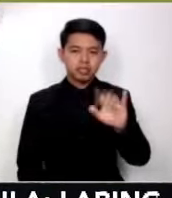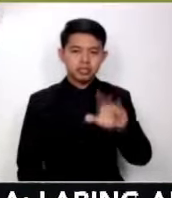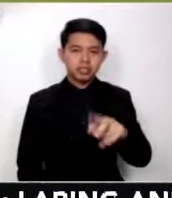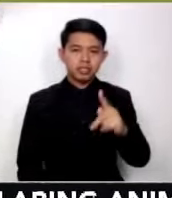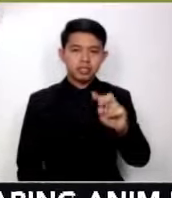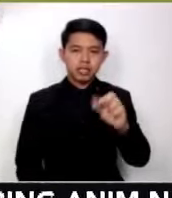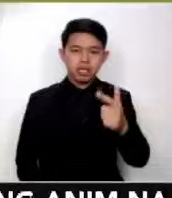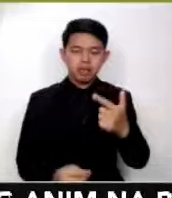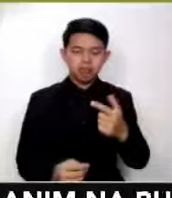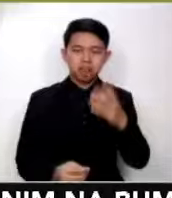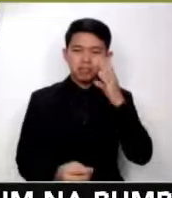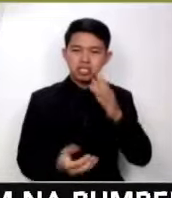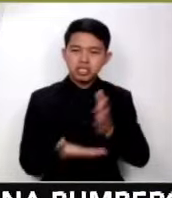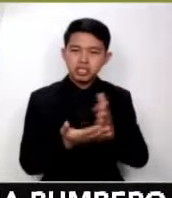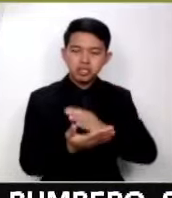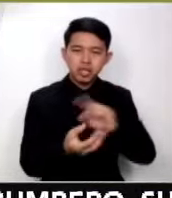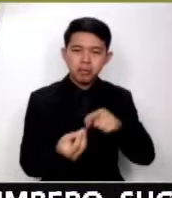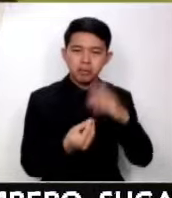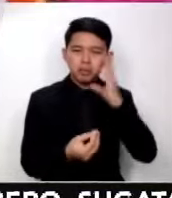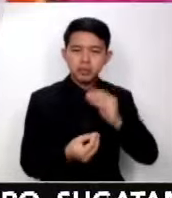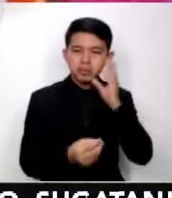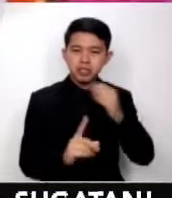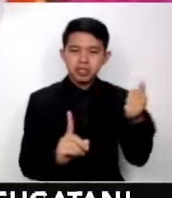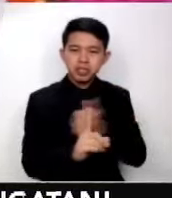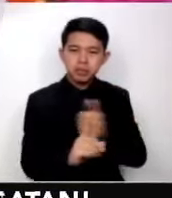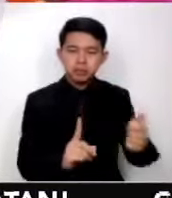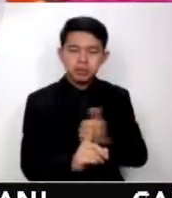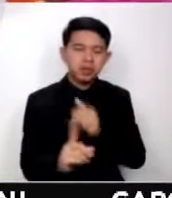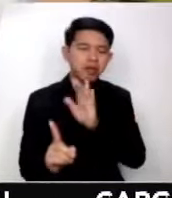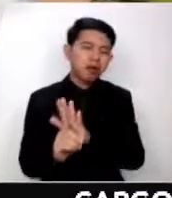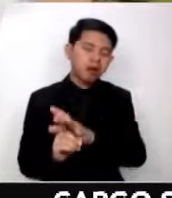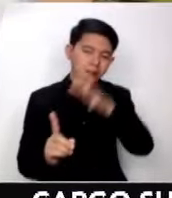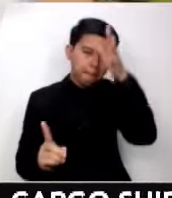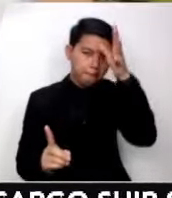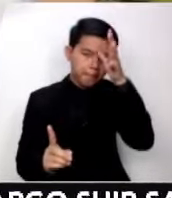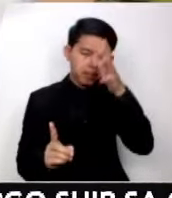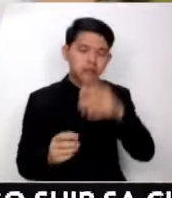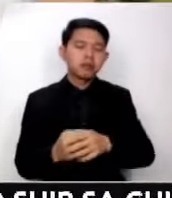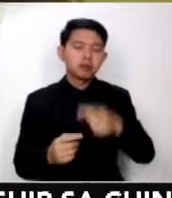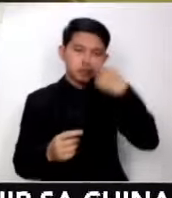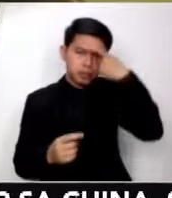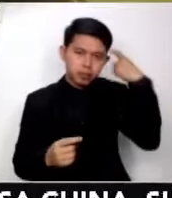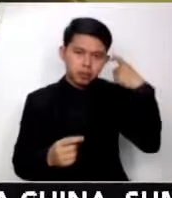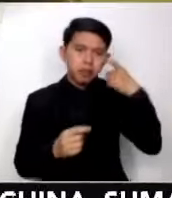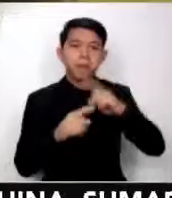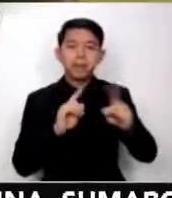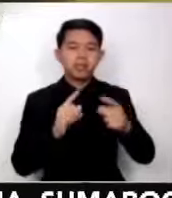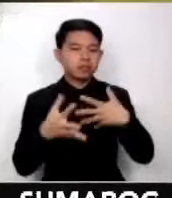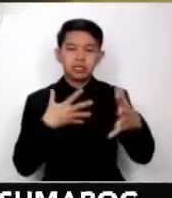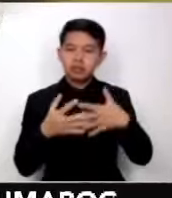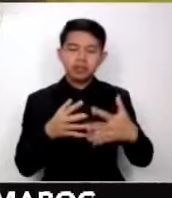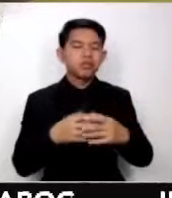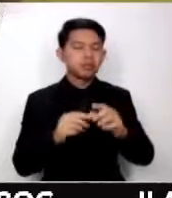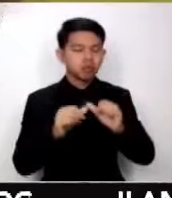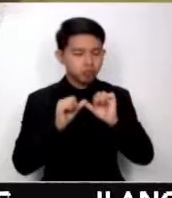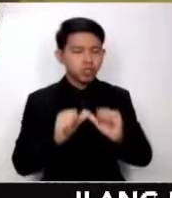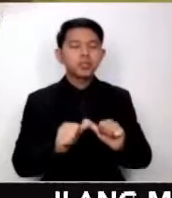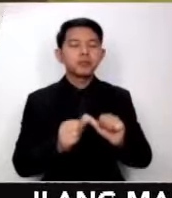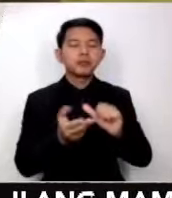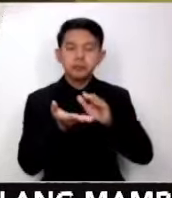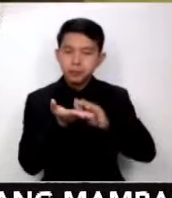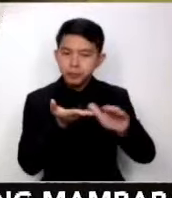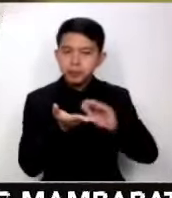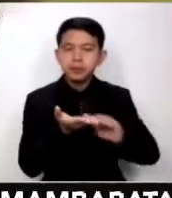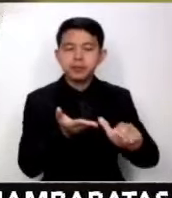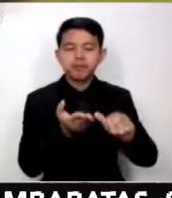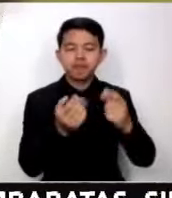with Boy Abunda, sinabi niyang sa kabila ng trauma, handa pa rin daw niyang patawarin ang ama. Iba yung sobrang military discipline talaga